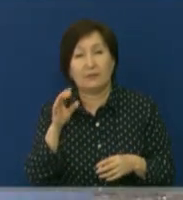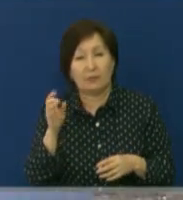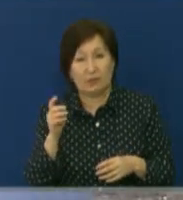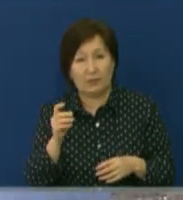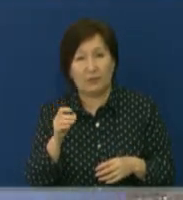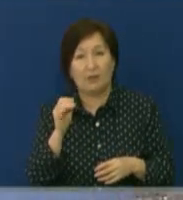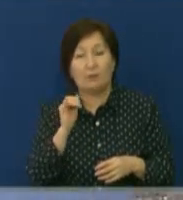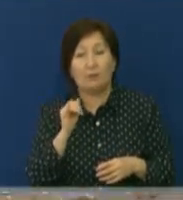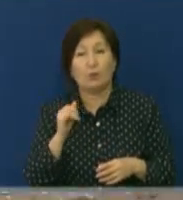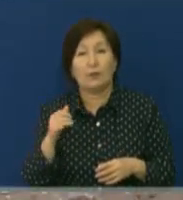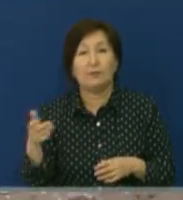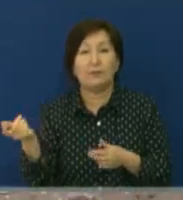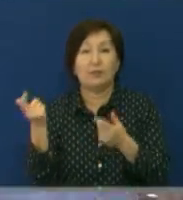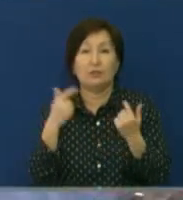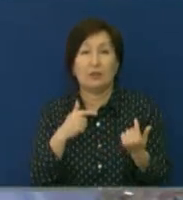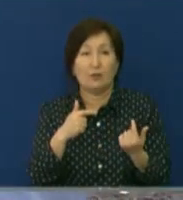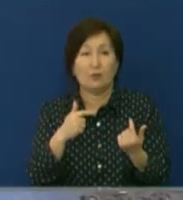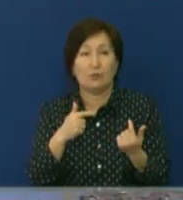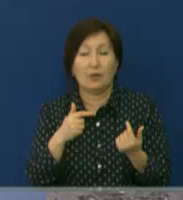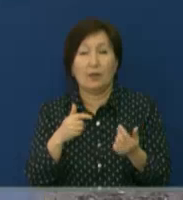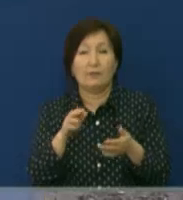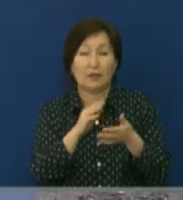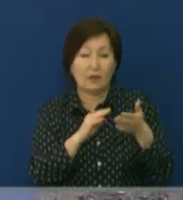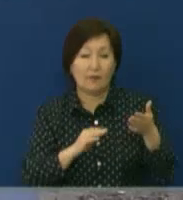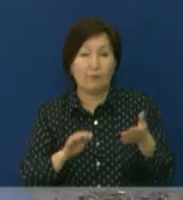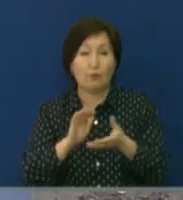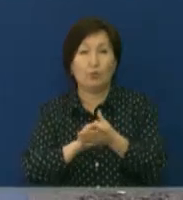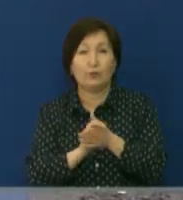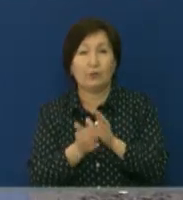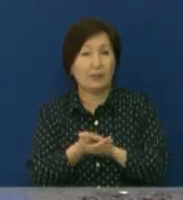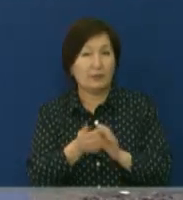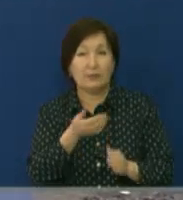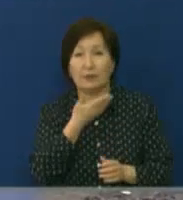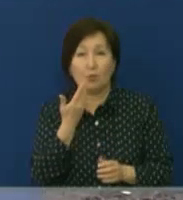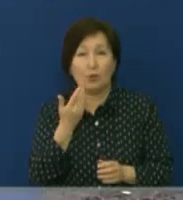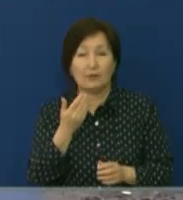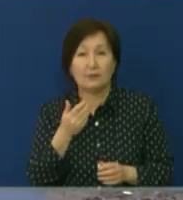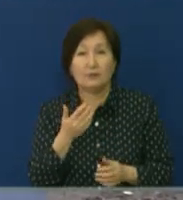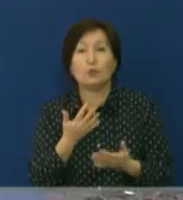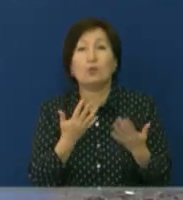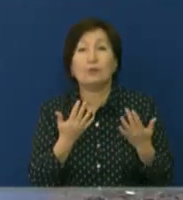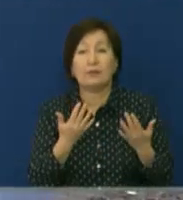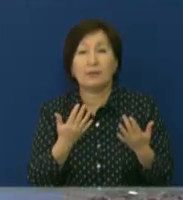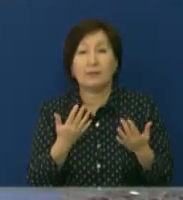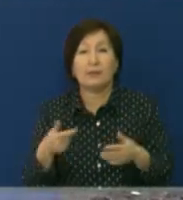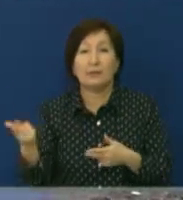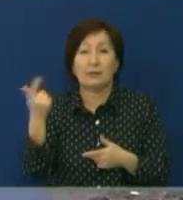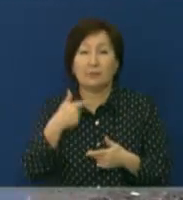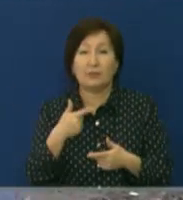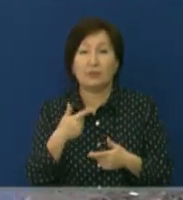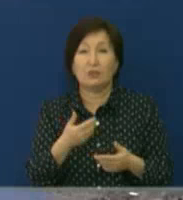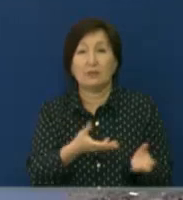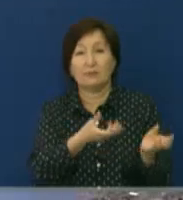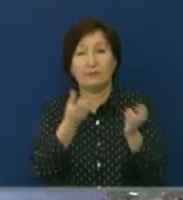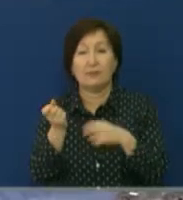но они приезжают очень редко и в договоре даже не указана вас сколько раз в неделю они должны убирать это прямо вообще если бы они